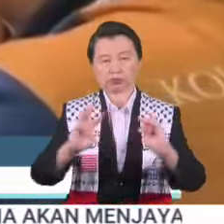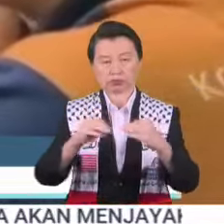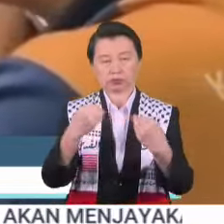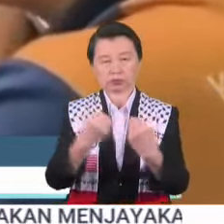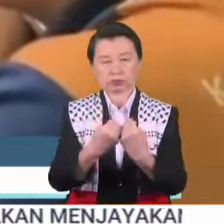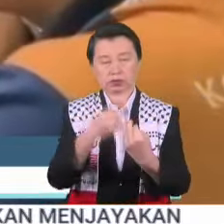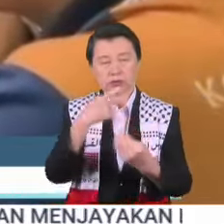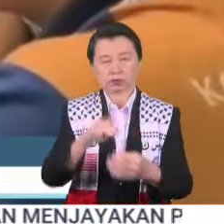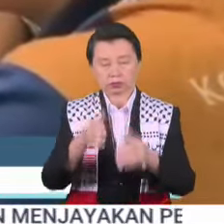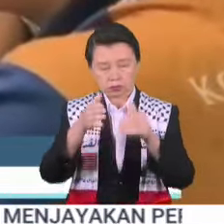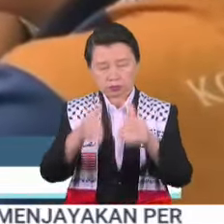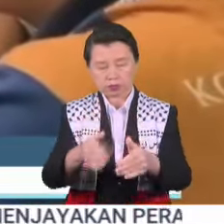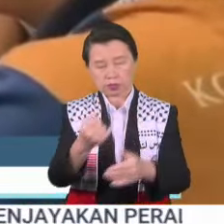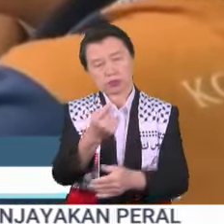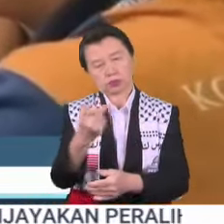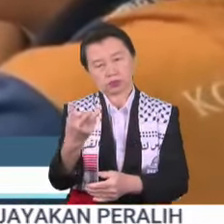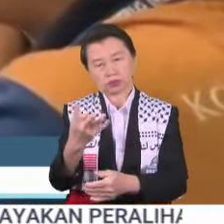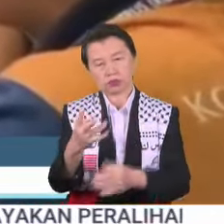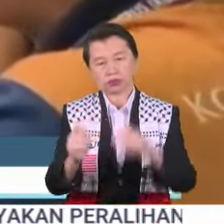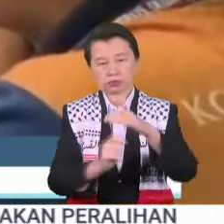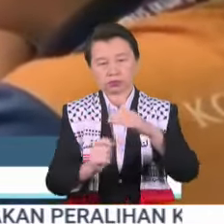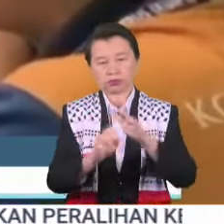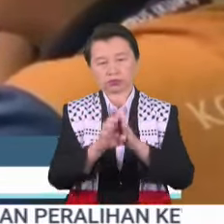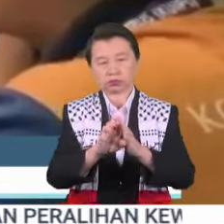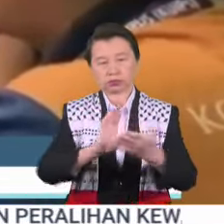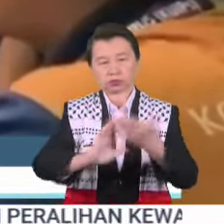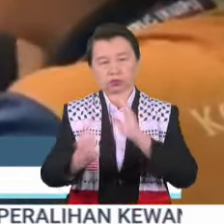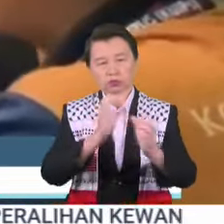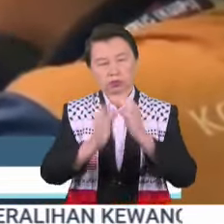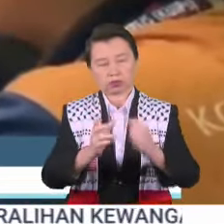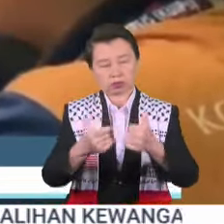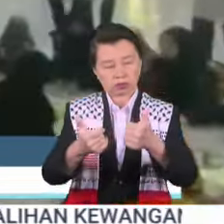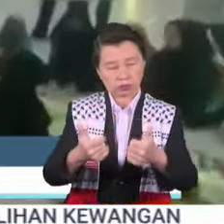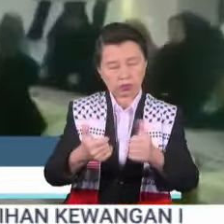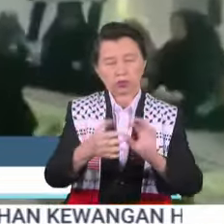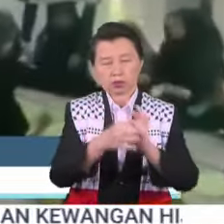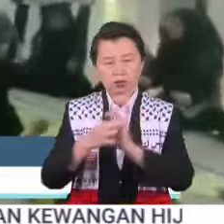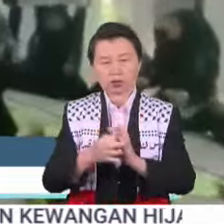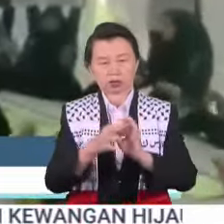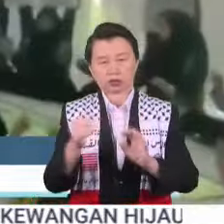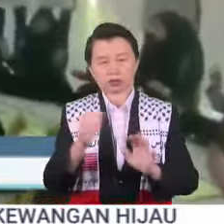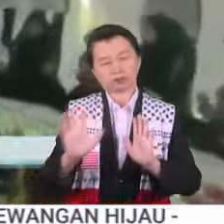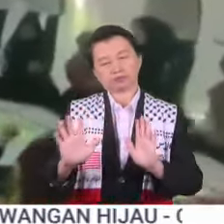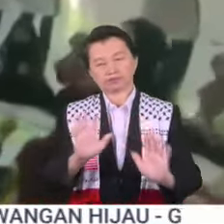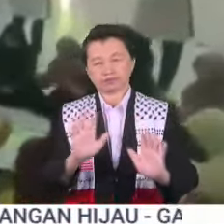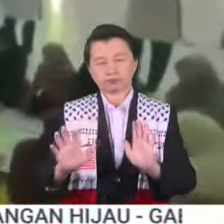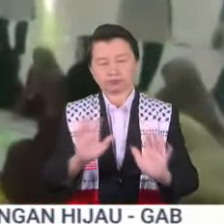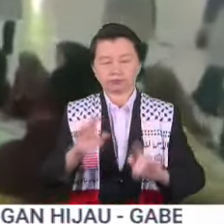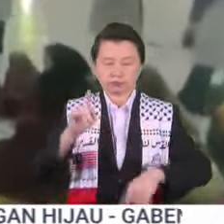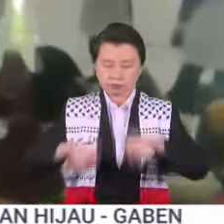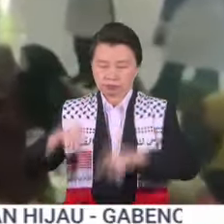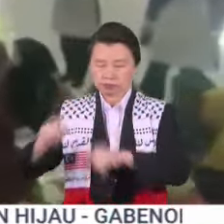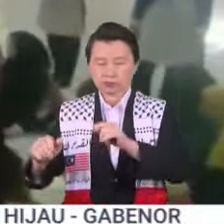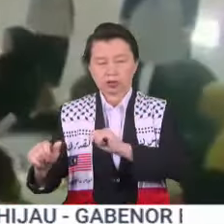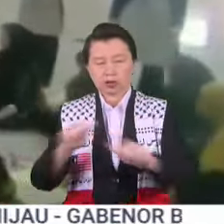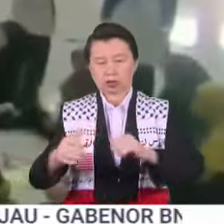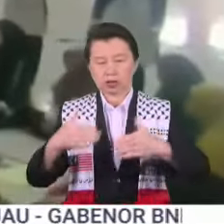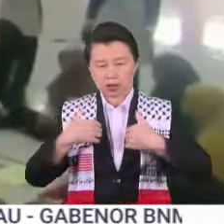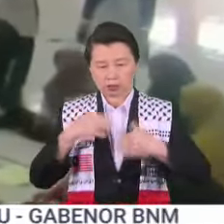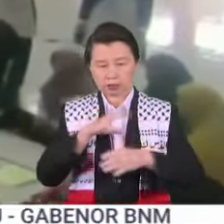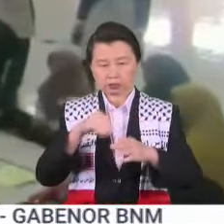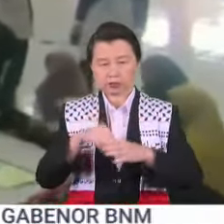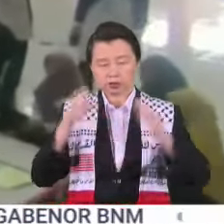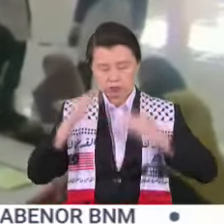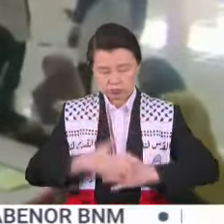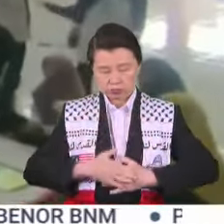masyarakat. Ia menekankan beberapa teras antaranya komunikasi berkesan, kerjasama dan tolak ansur. Pelbagai aktiviti dilaksana termasuk